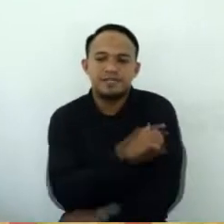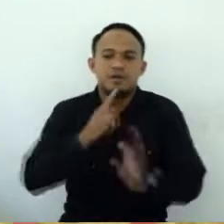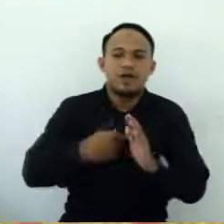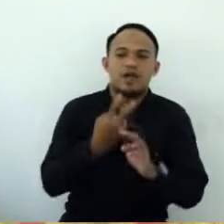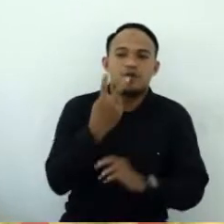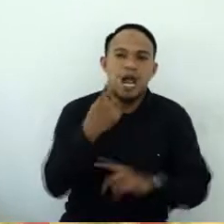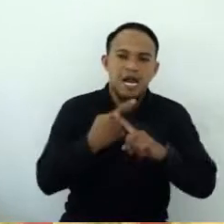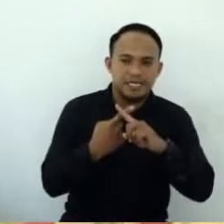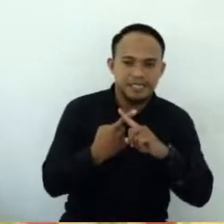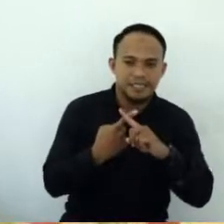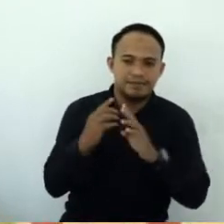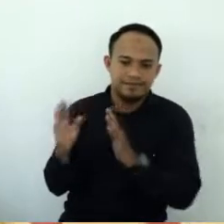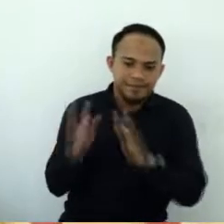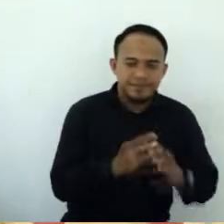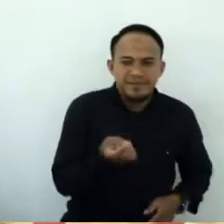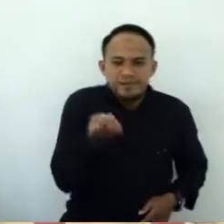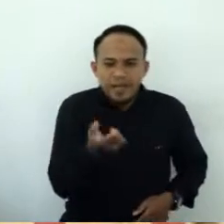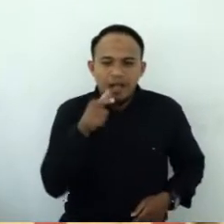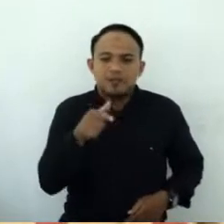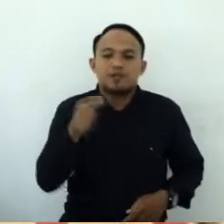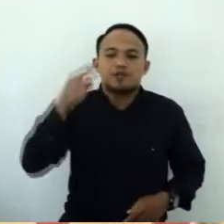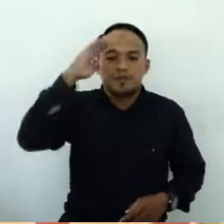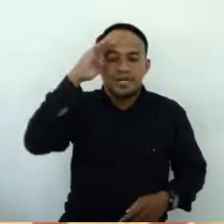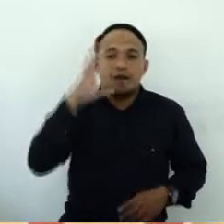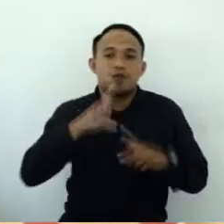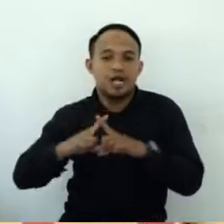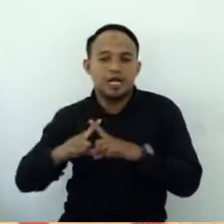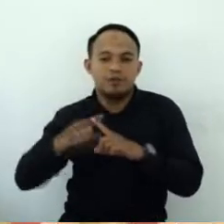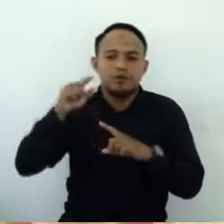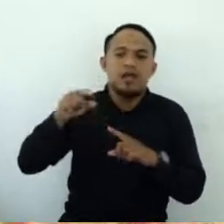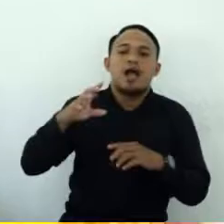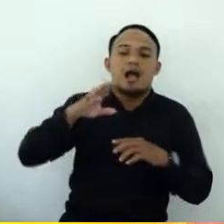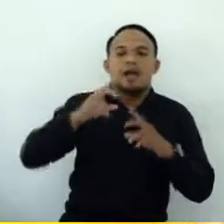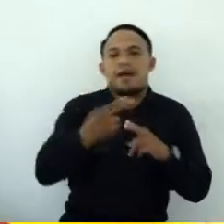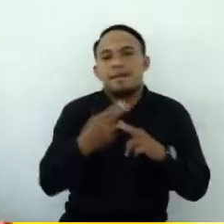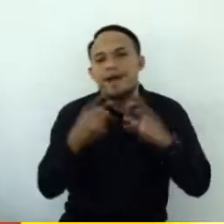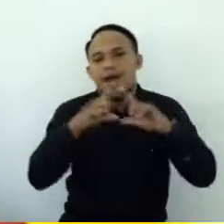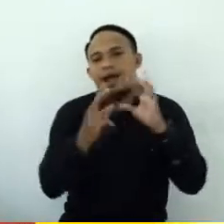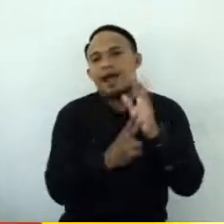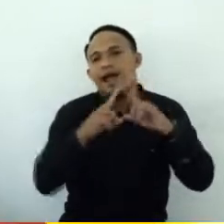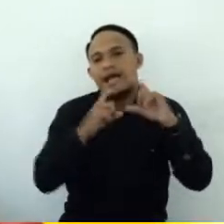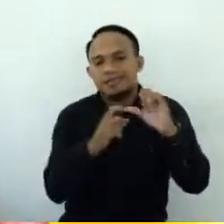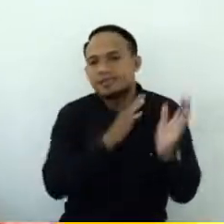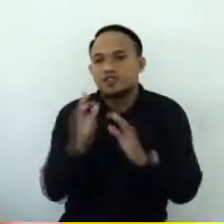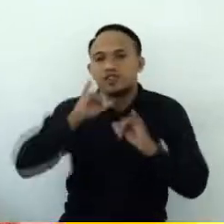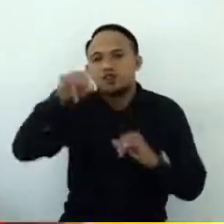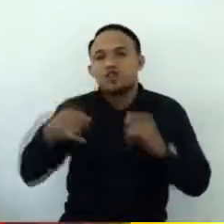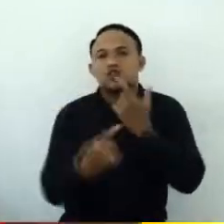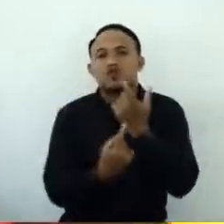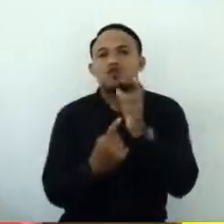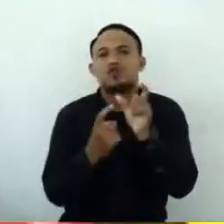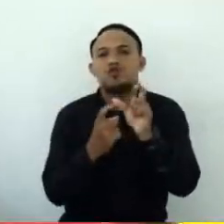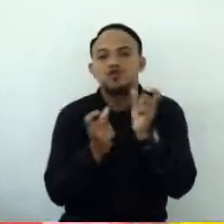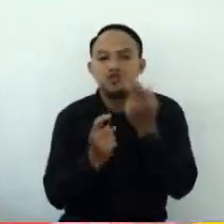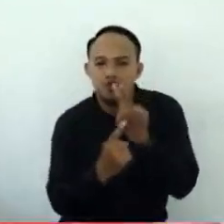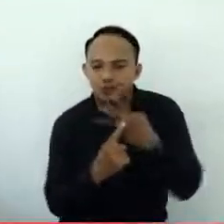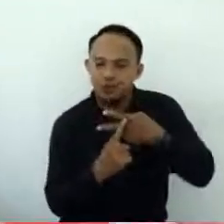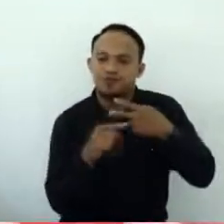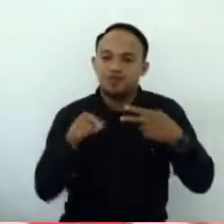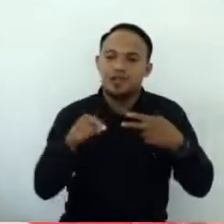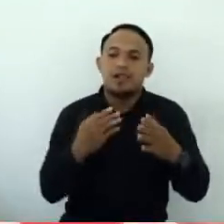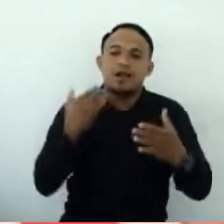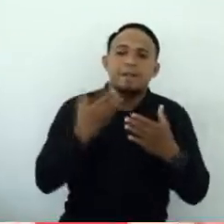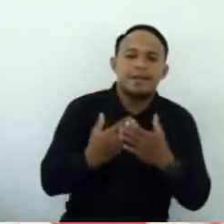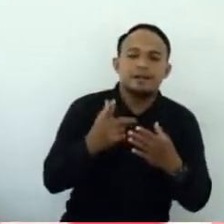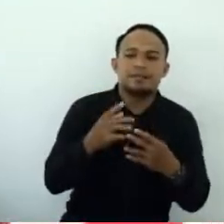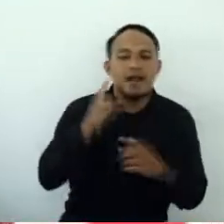2% sementara itu Bupati Boalemo Anas Yusuf menyampaikan keberhasilan kamu ten Boalemo mencapai Heart